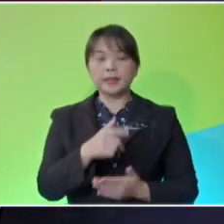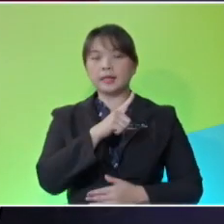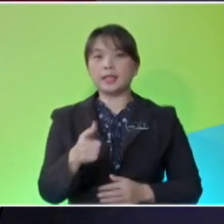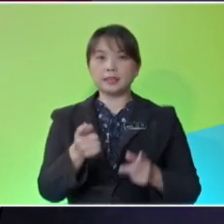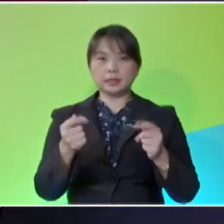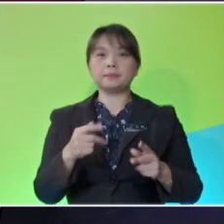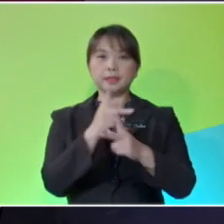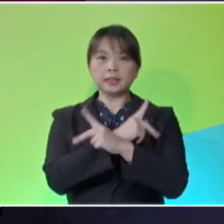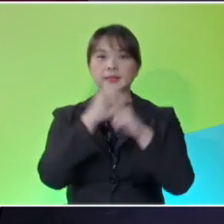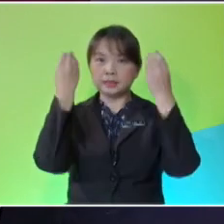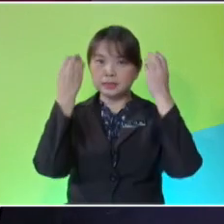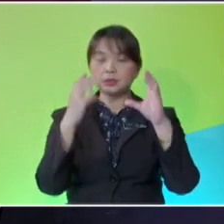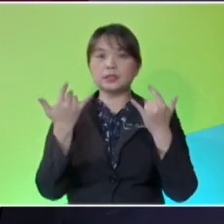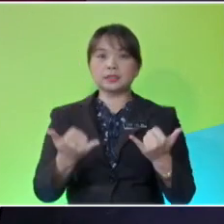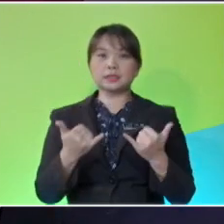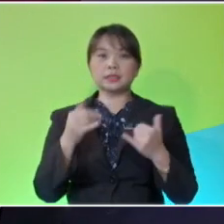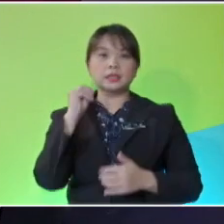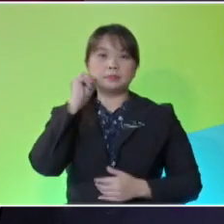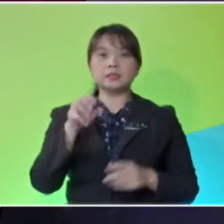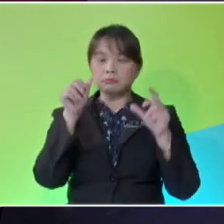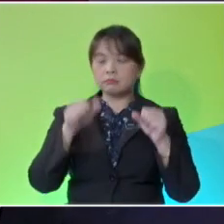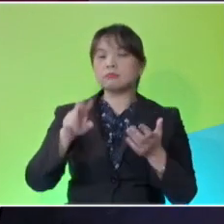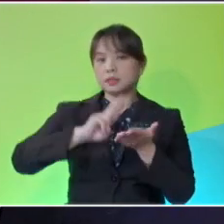Cikgu sekarang nih Saya sudah boleh